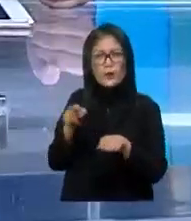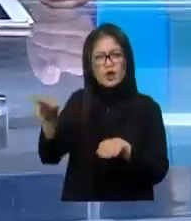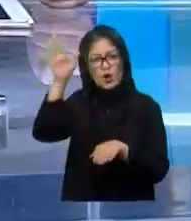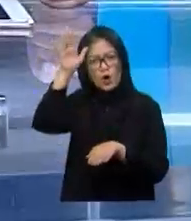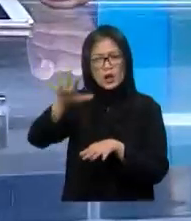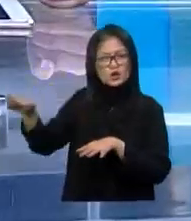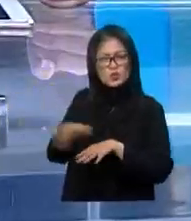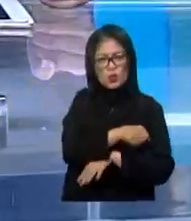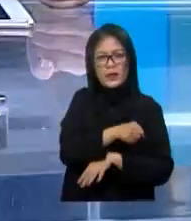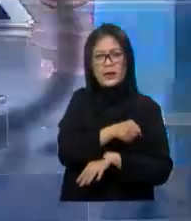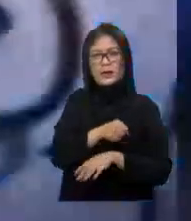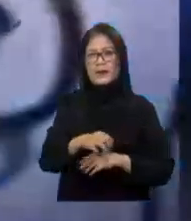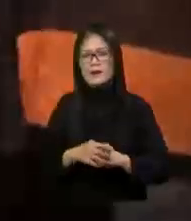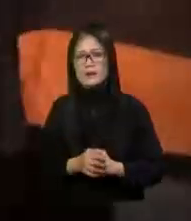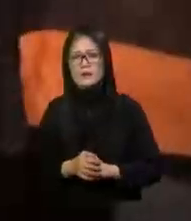penculik.